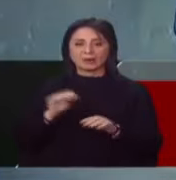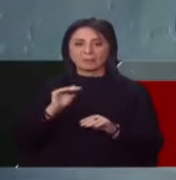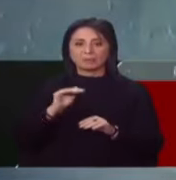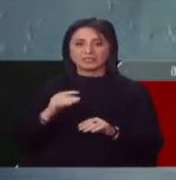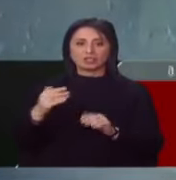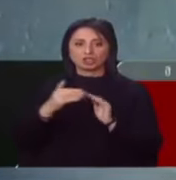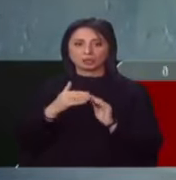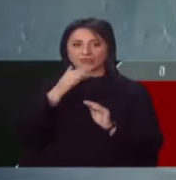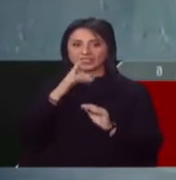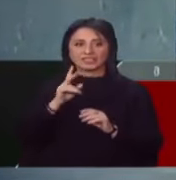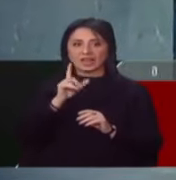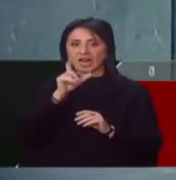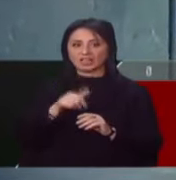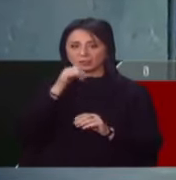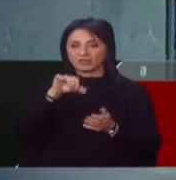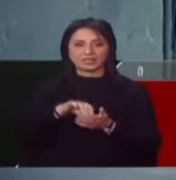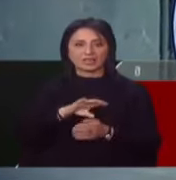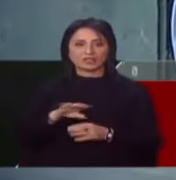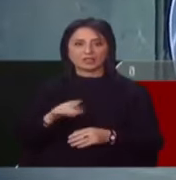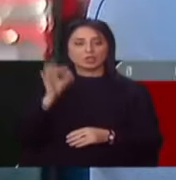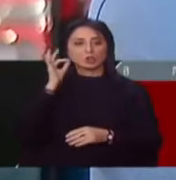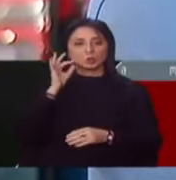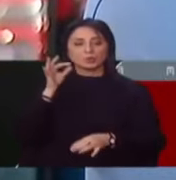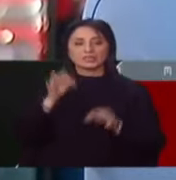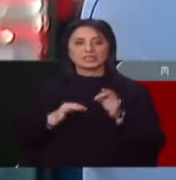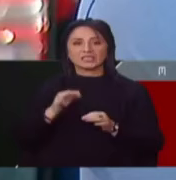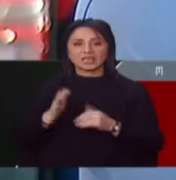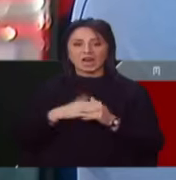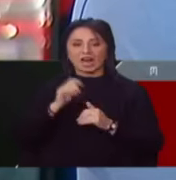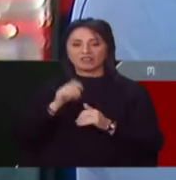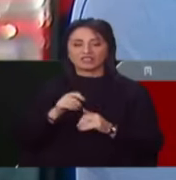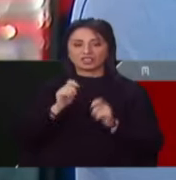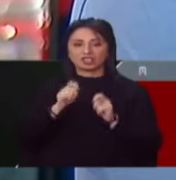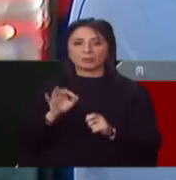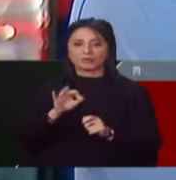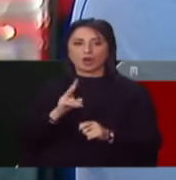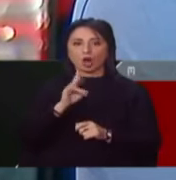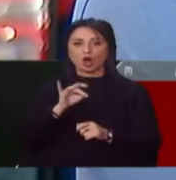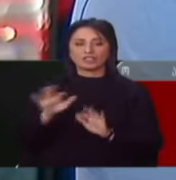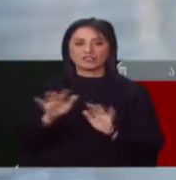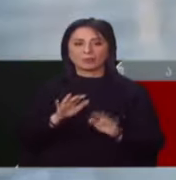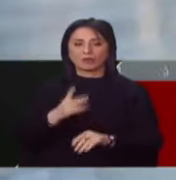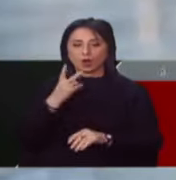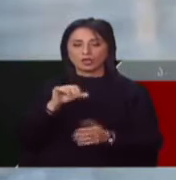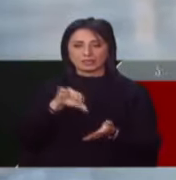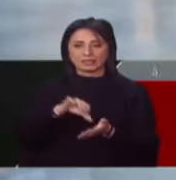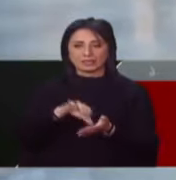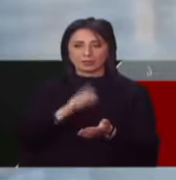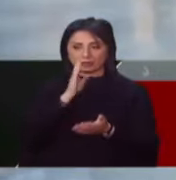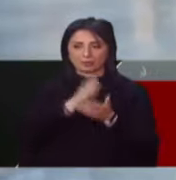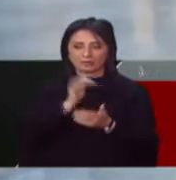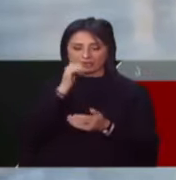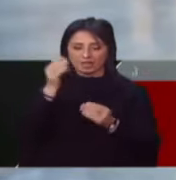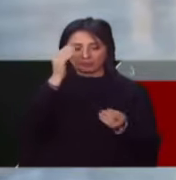ფიზიკური შეხების ვერცერთ კარტს ვერ წარადგენს. ზუგდიდის სასამართლო აღკვეთის ღონისძიების შეფარდებაზე კონსერვატიული მოძრაობის ორი წარმომადგენლის მიმართ